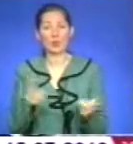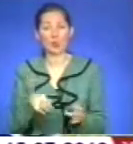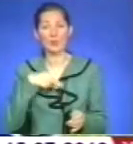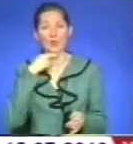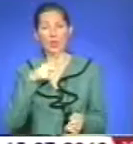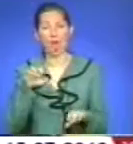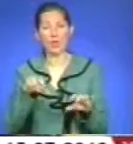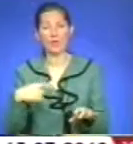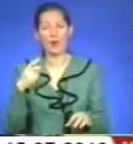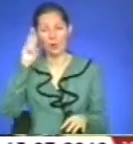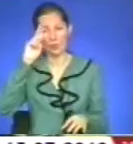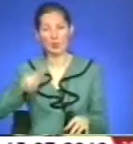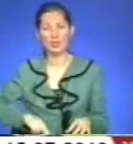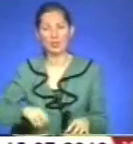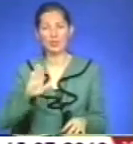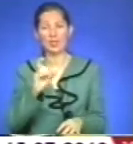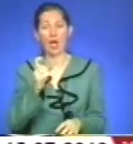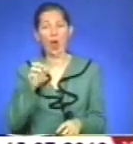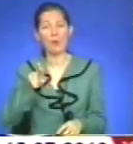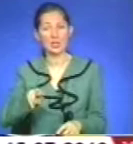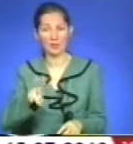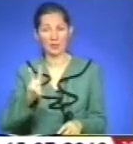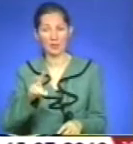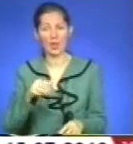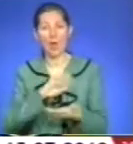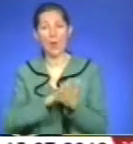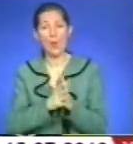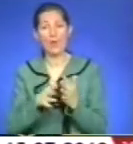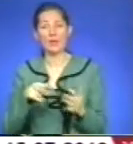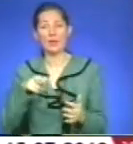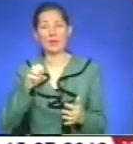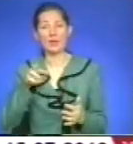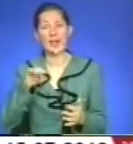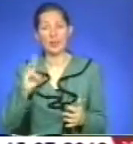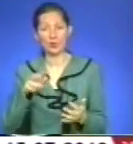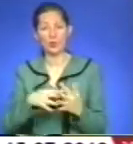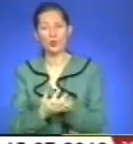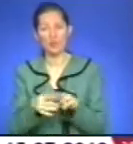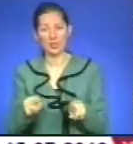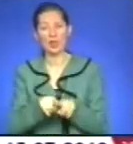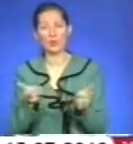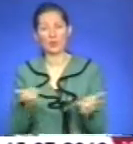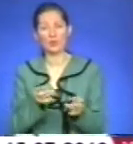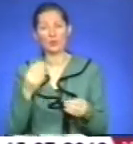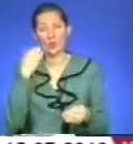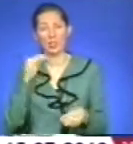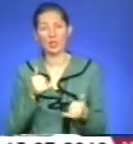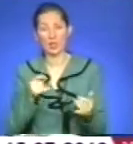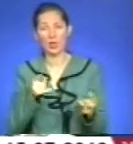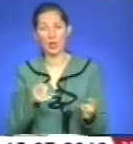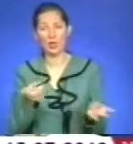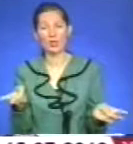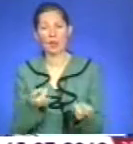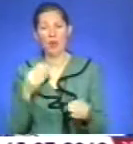голова облдержадміністрації Валентин Хоптян. Умови у лемківському селі теж потребують поліпшення. Для цього мали б використовувати кошти